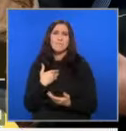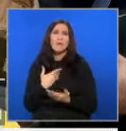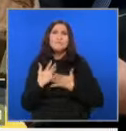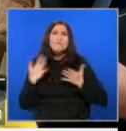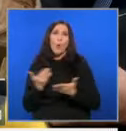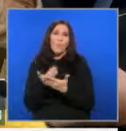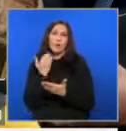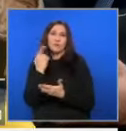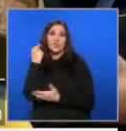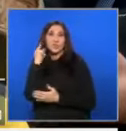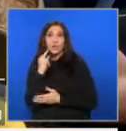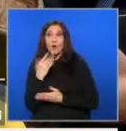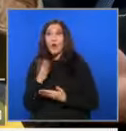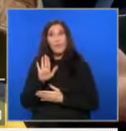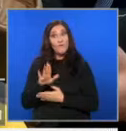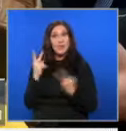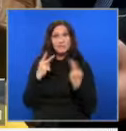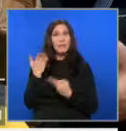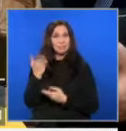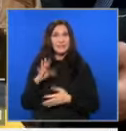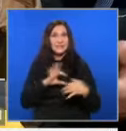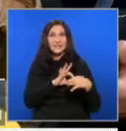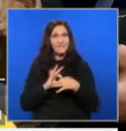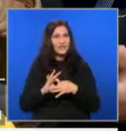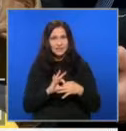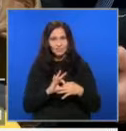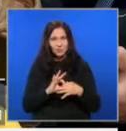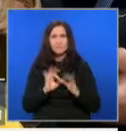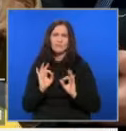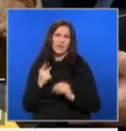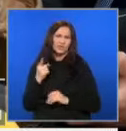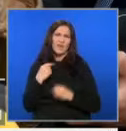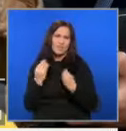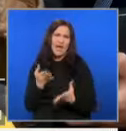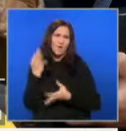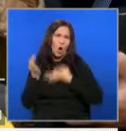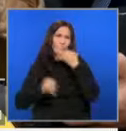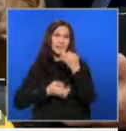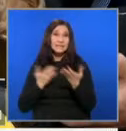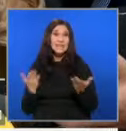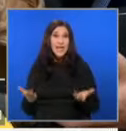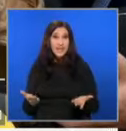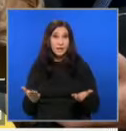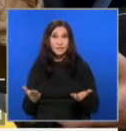по-рано от вчерашния ден, когато вие разбрахте за тези зависимости. Така че това дава обяснение за